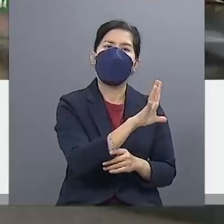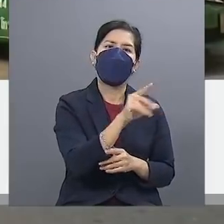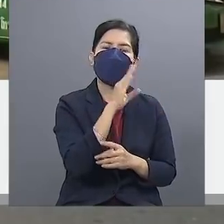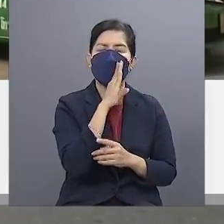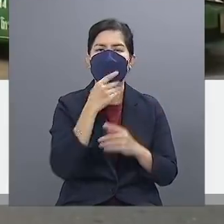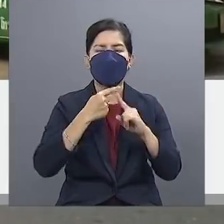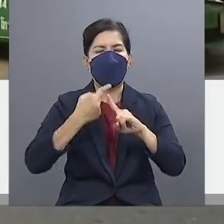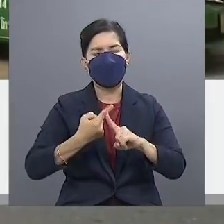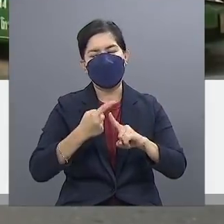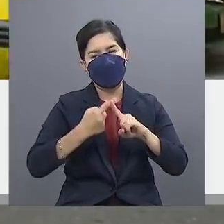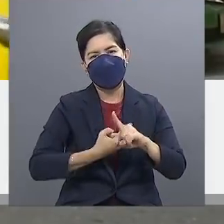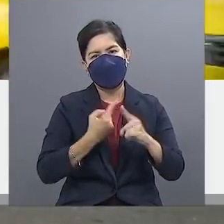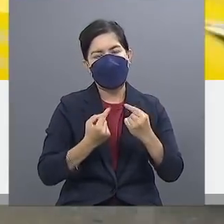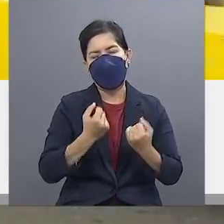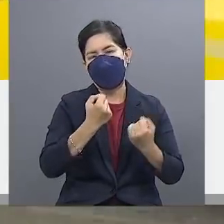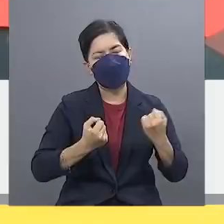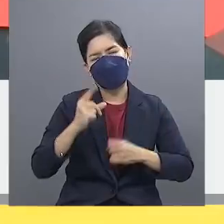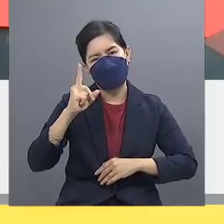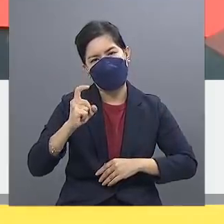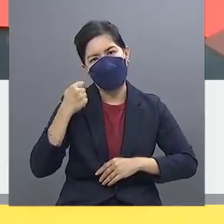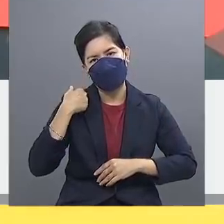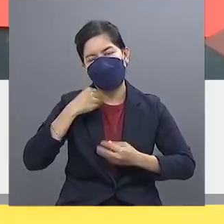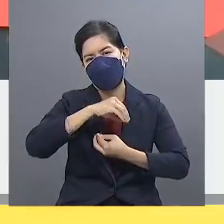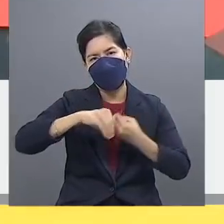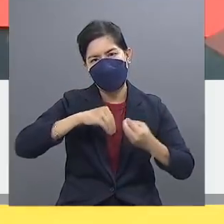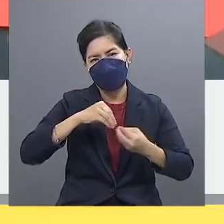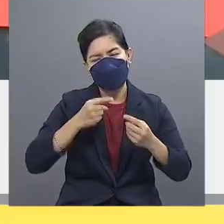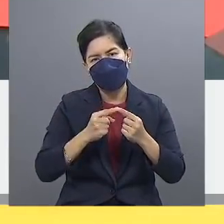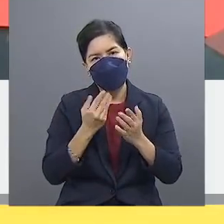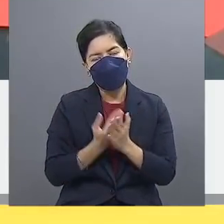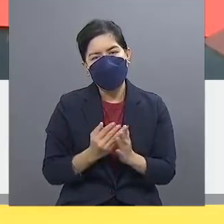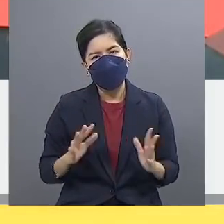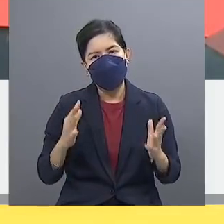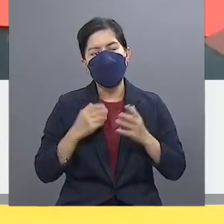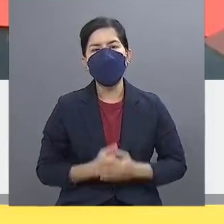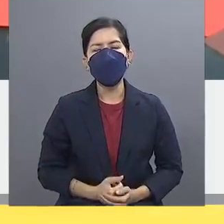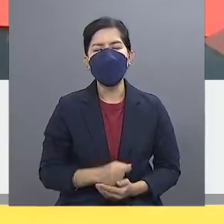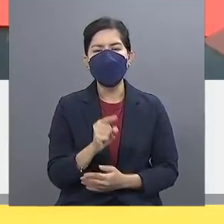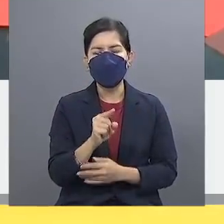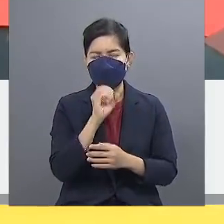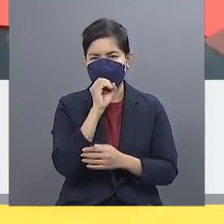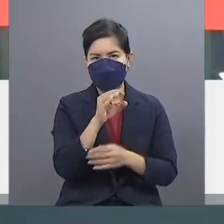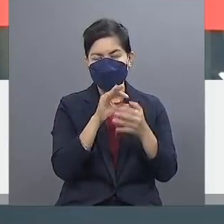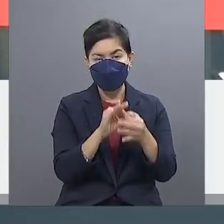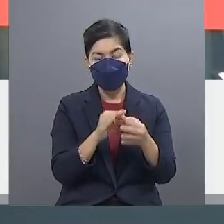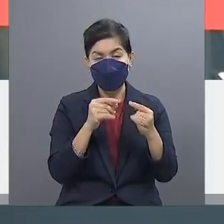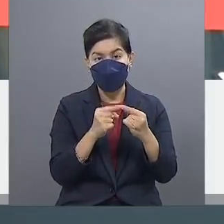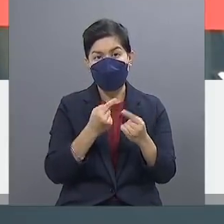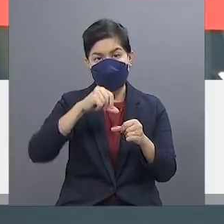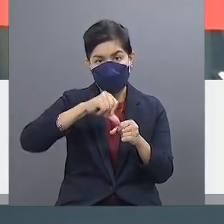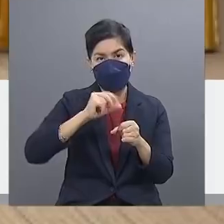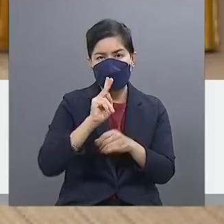เมื่อวานนี้ปลัดกระทรวงพลังงานนะคะมีการพูดถึงการตรึงราคาน้ำมันดีเซลด้วยโดยย้ำว่าต้องตรึงที่30บาทต่อลิตรค่ะ